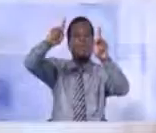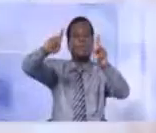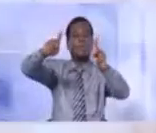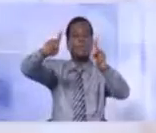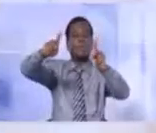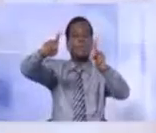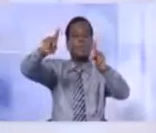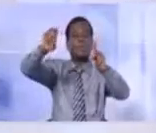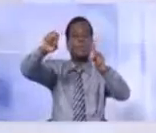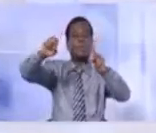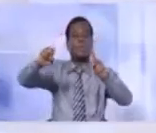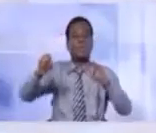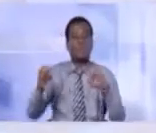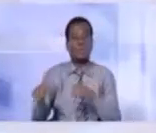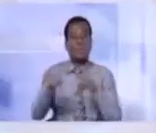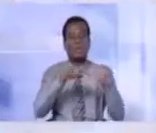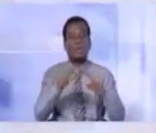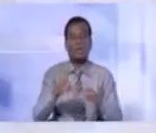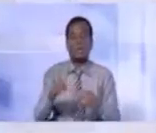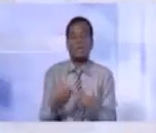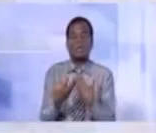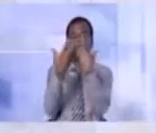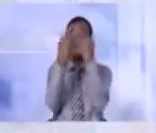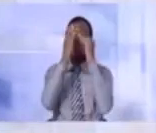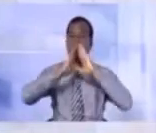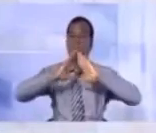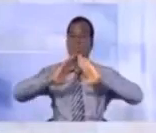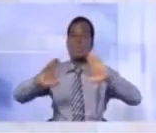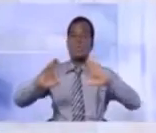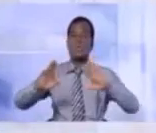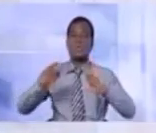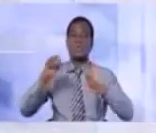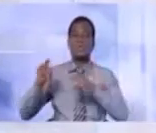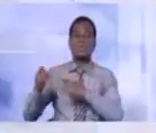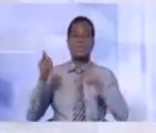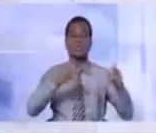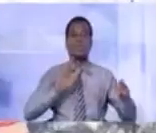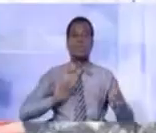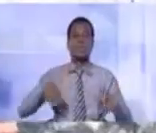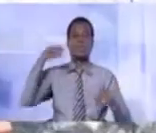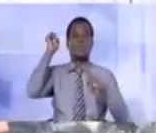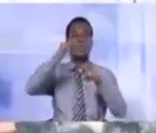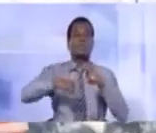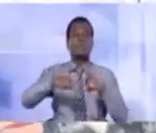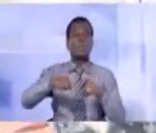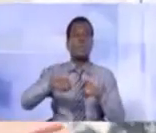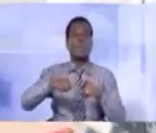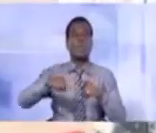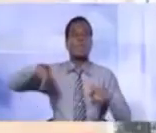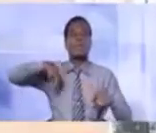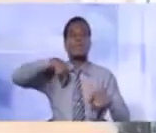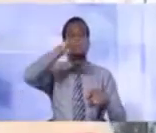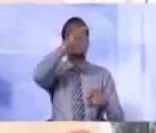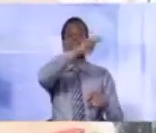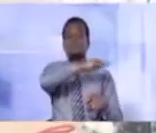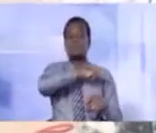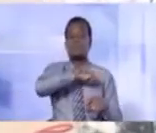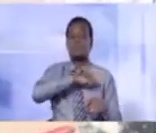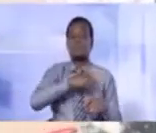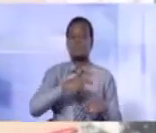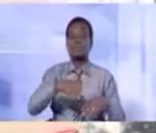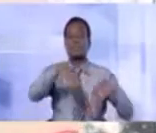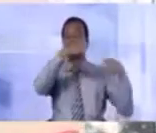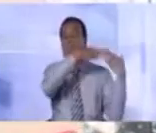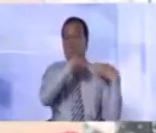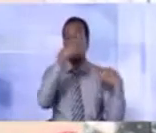la promotion de la paix selon leurs compétences nous leaders